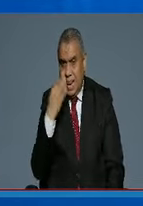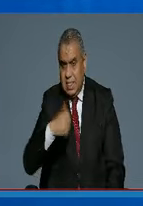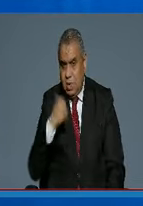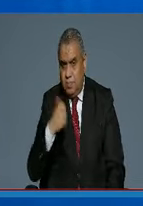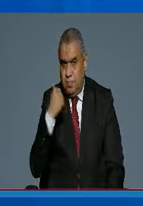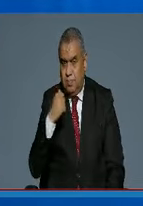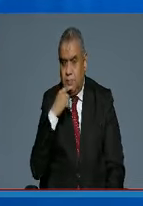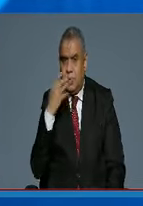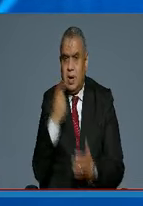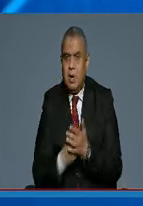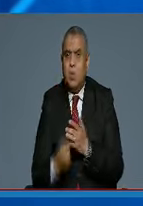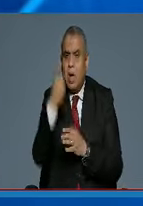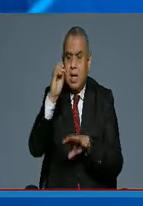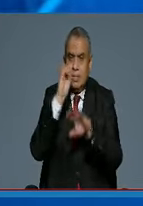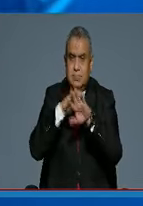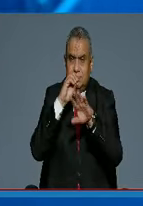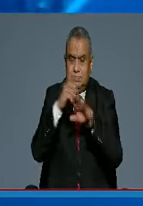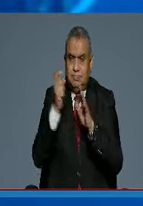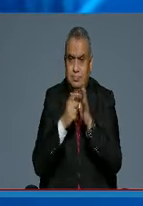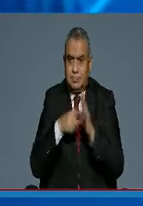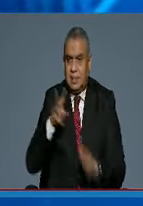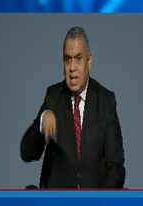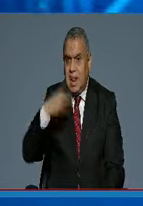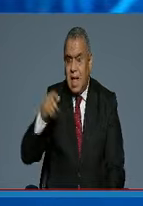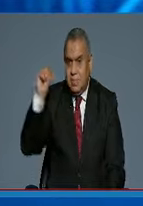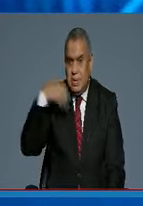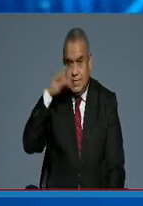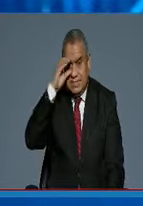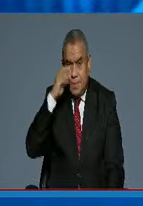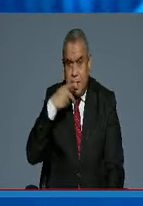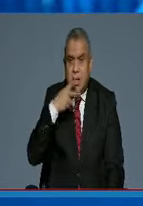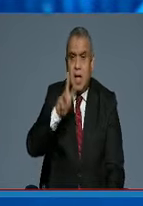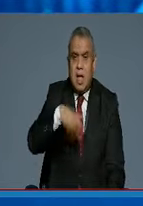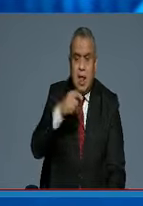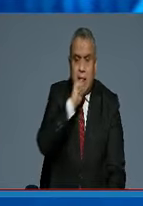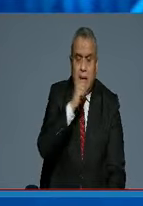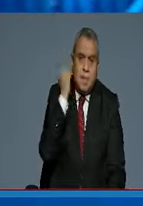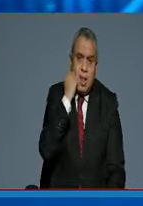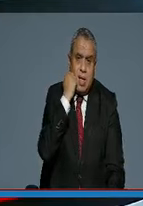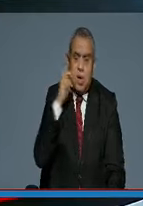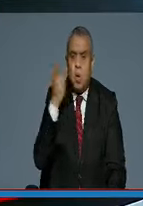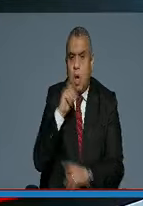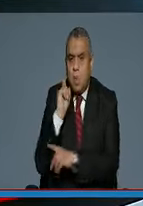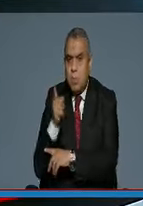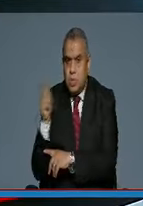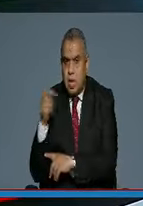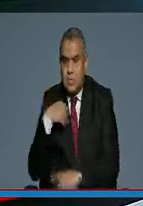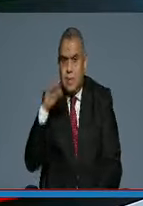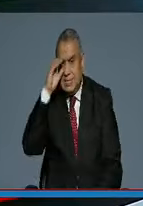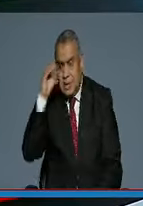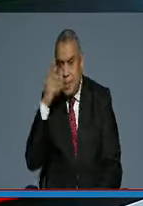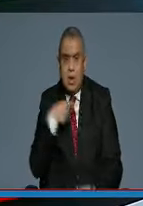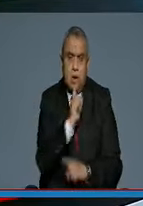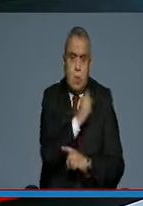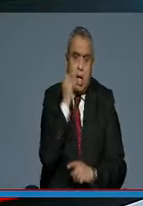كان عندي طلب واحد للاعيب الزمالك ولاعيب النادي الاهلي الجهاز الفني للزمالك والجهاز الفني للنادي